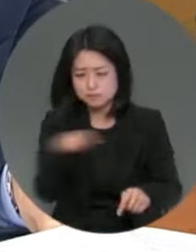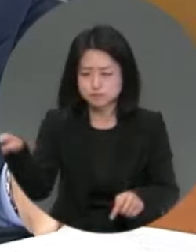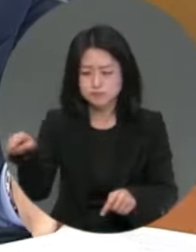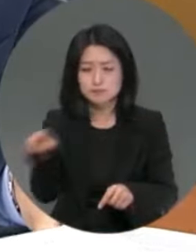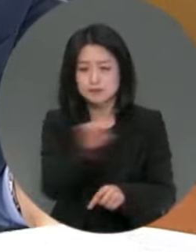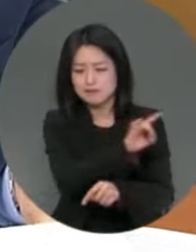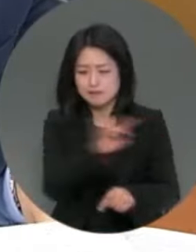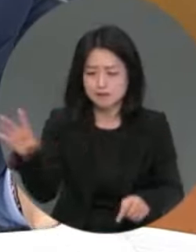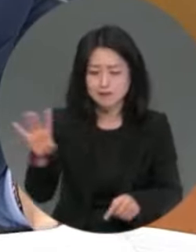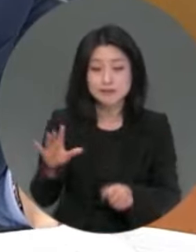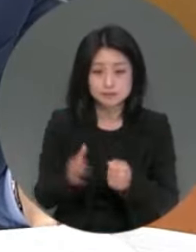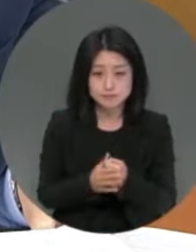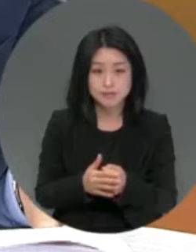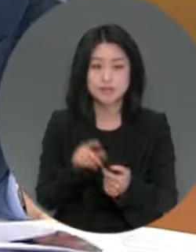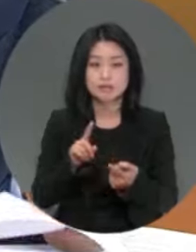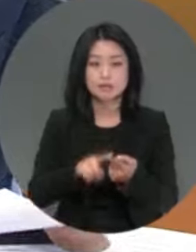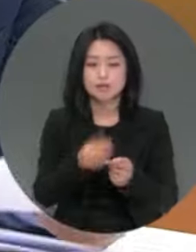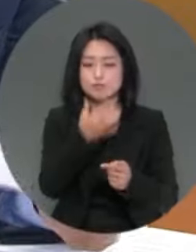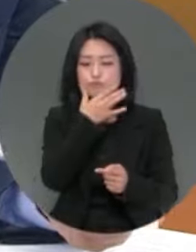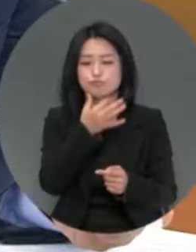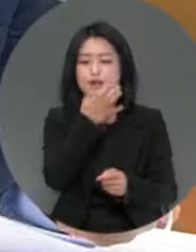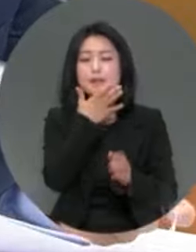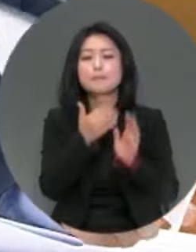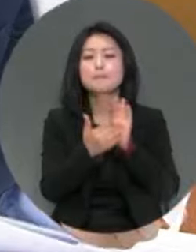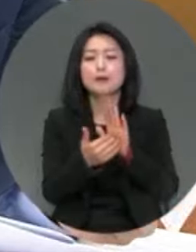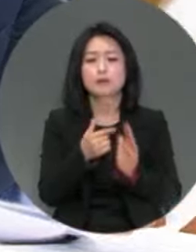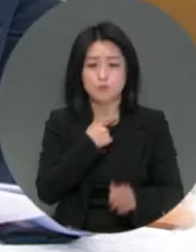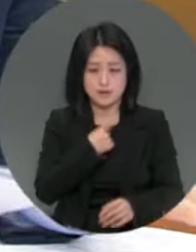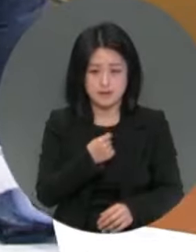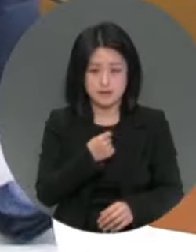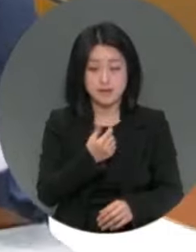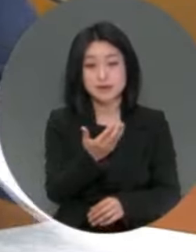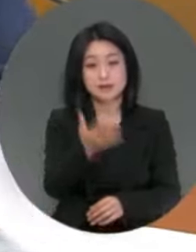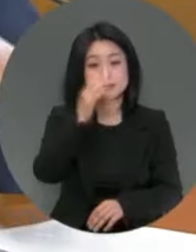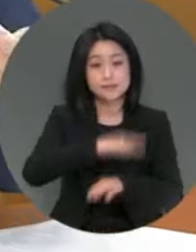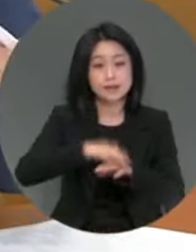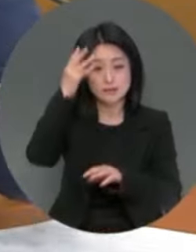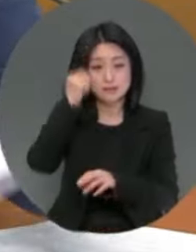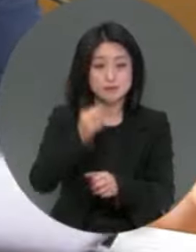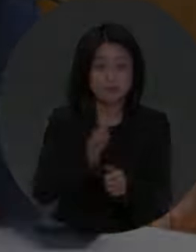막아야 된다고 생각하기 때문에 말씀을 드리는 겁니다. 후보자께서 명심해 주시길 부탁드리고요.